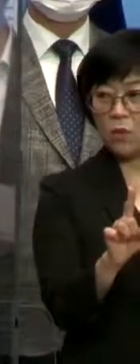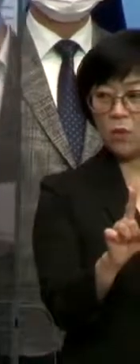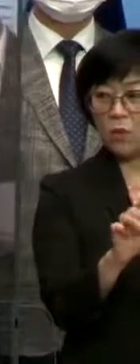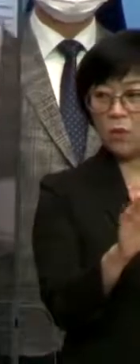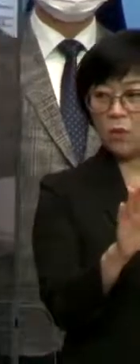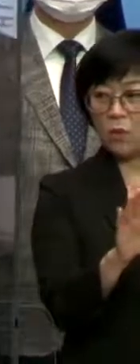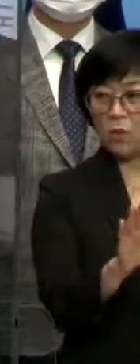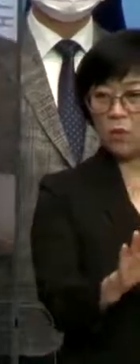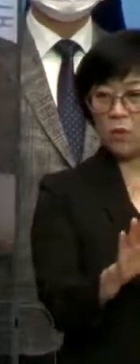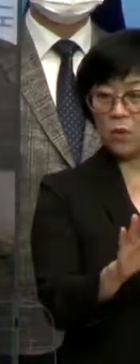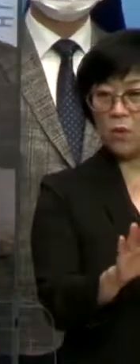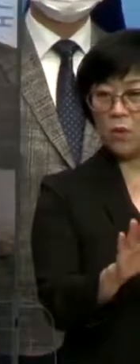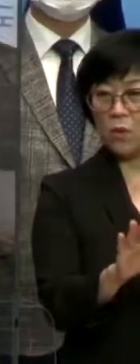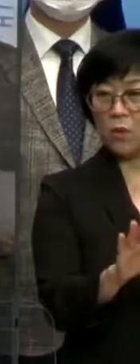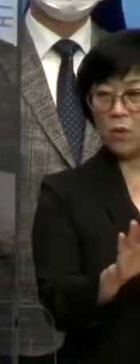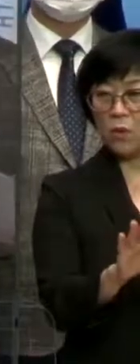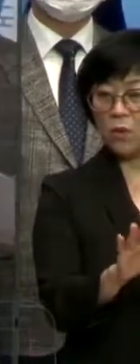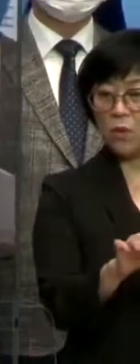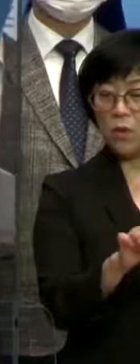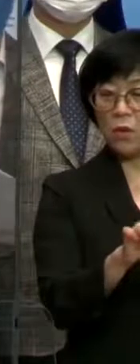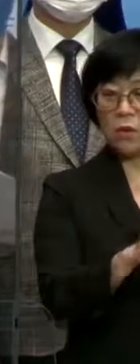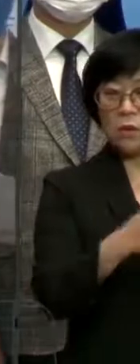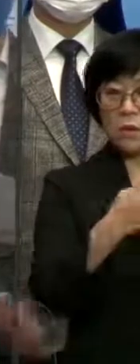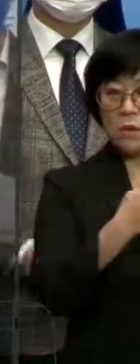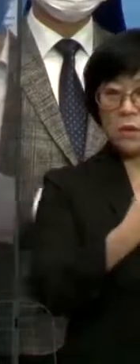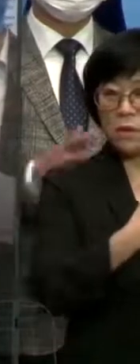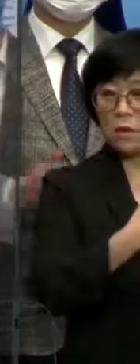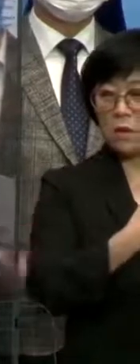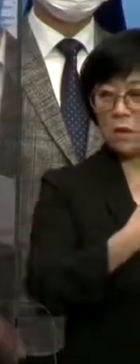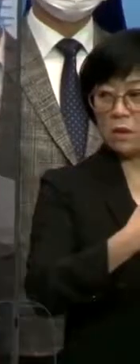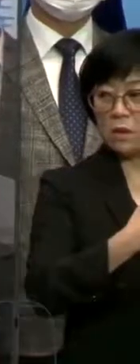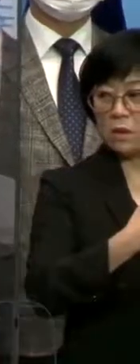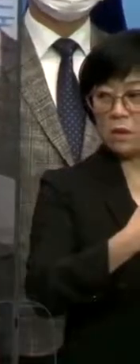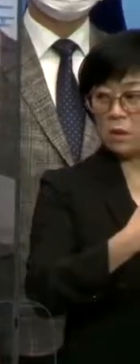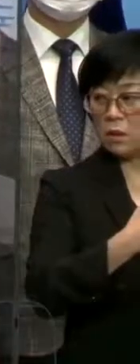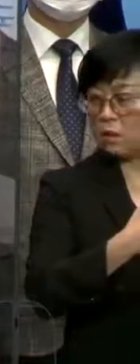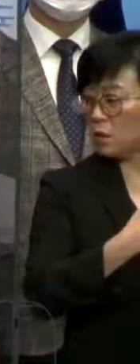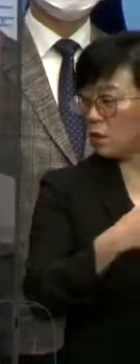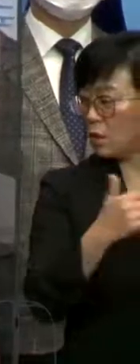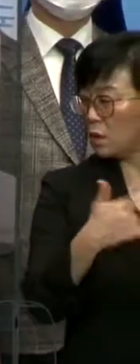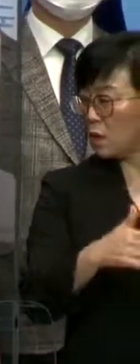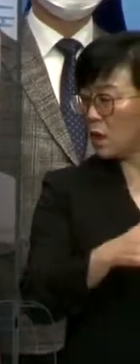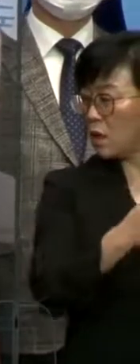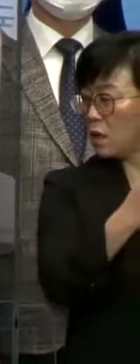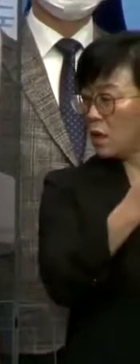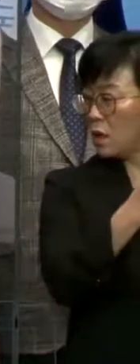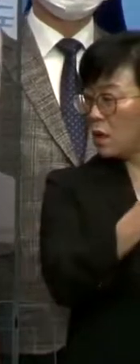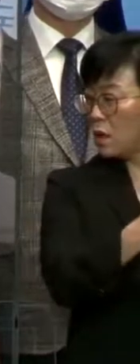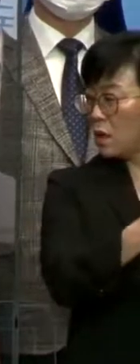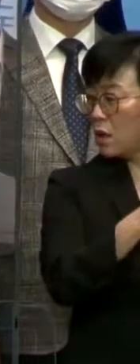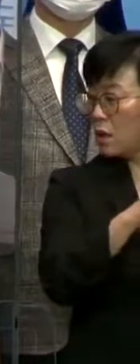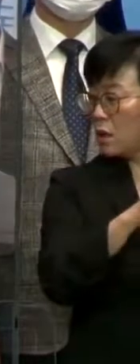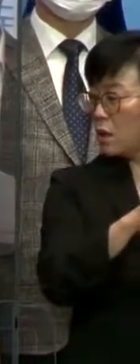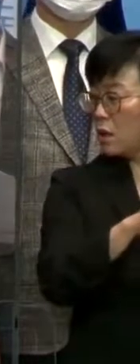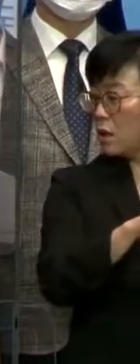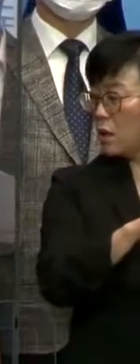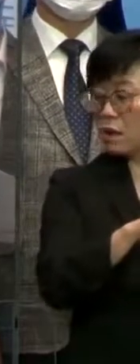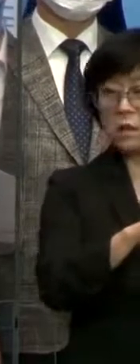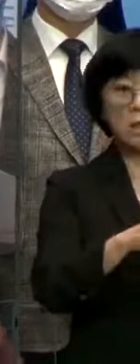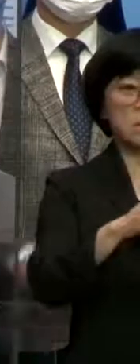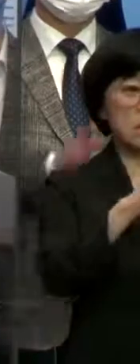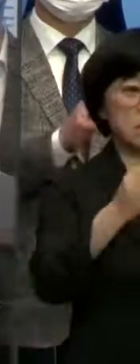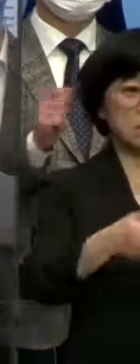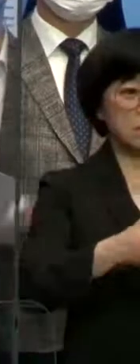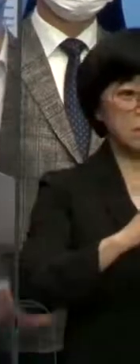현재 수술실 CCTV와 관련해서는 사실상 많은 병원들이 사적으로